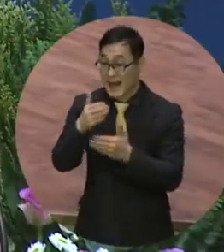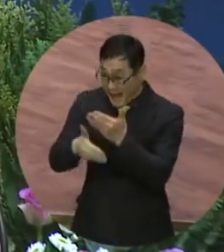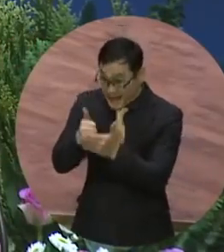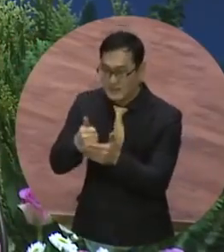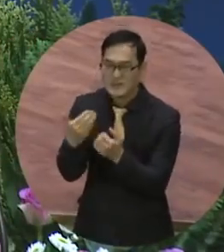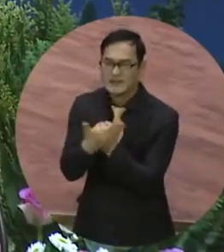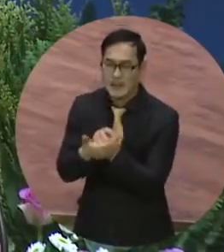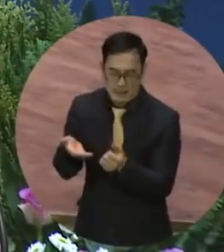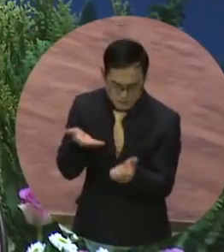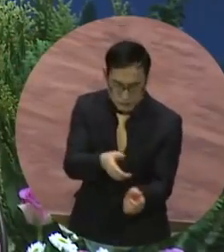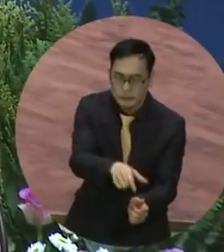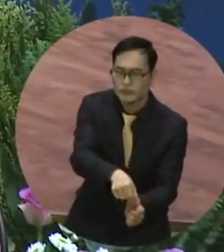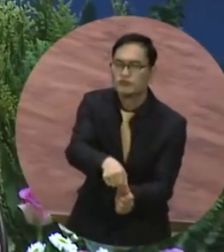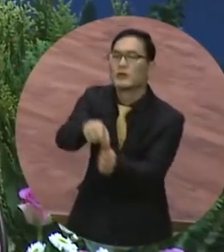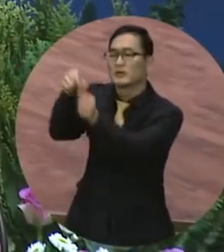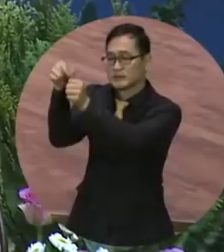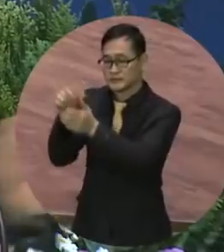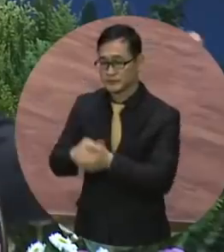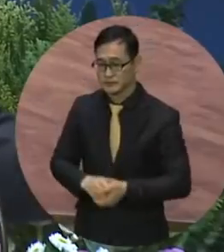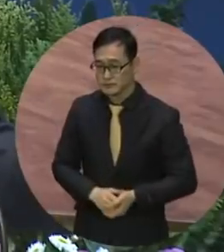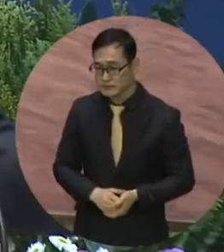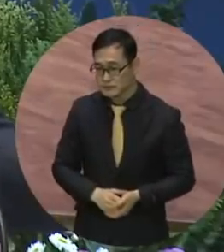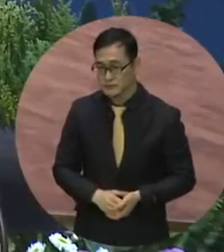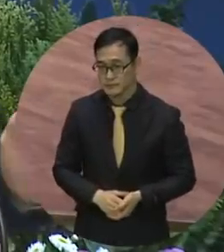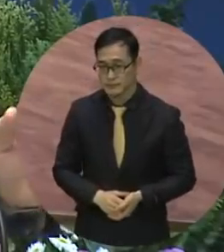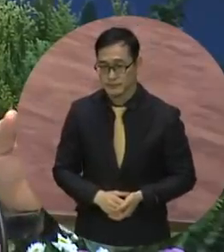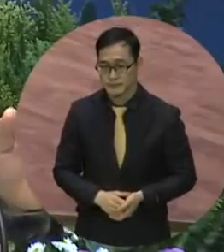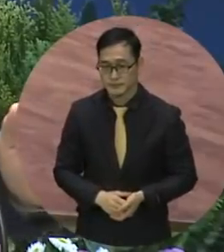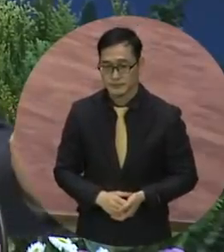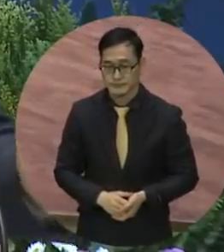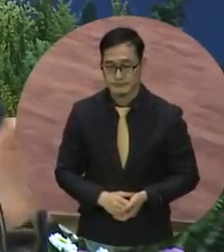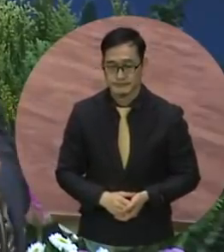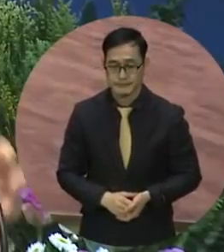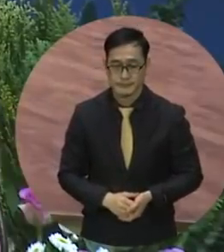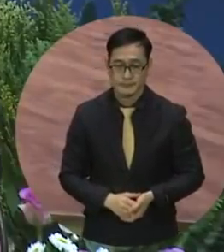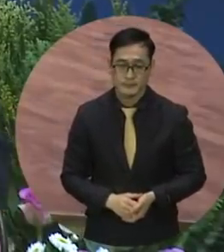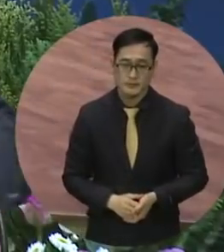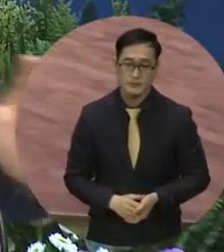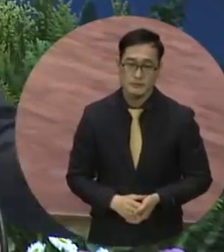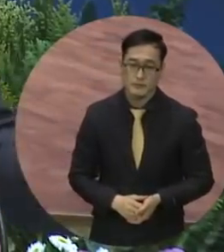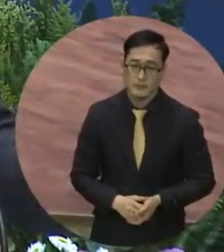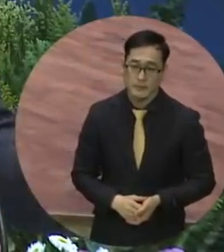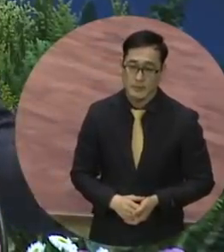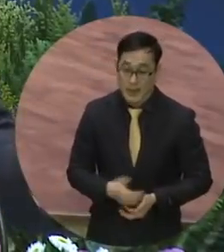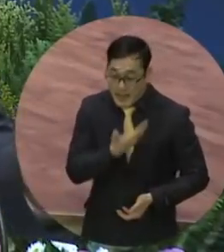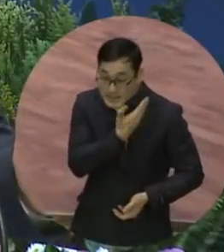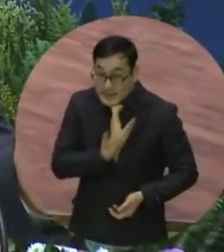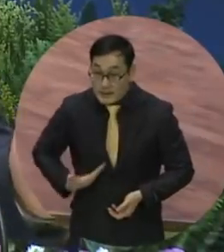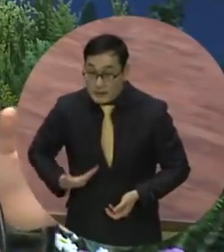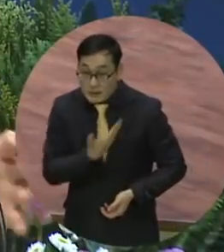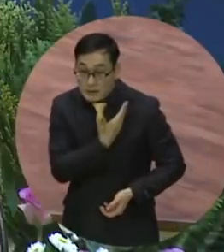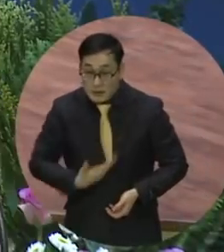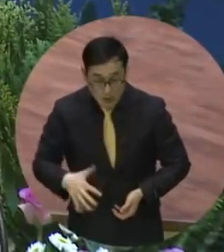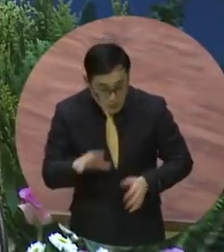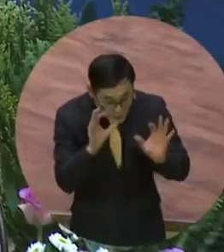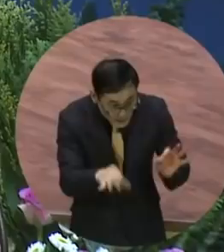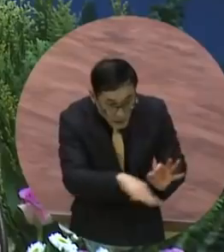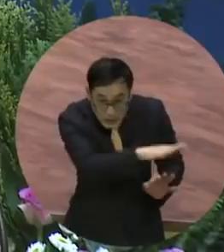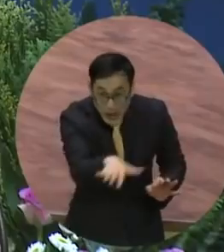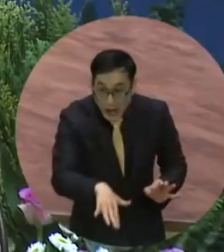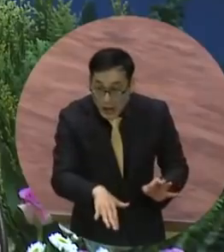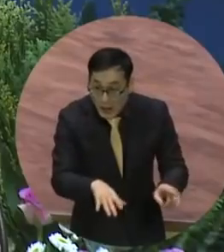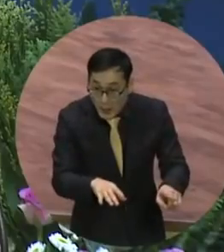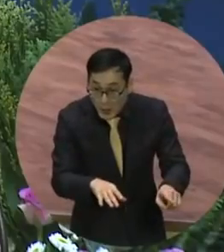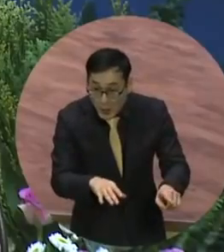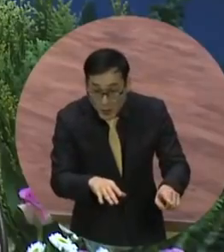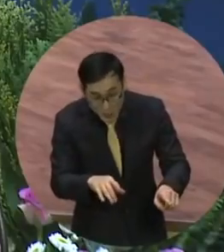물질 따지면요, 예수님 제자들, 예수님 돈 하나도 없어요. 세상 자랑할 거 아무것도 없어요. 이거 지금